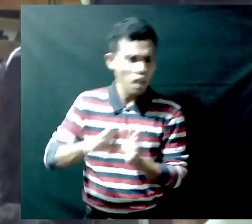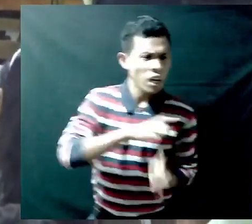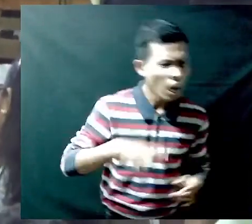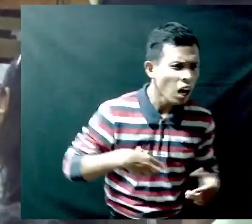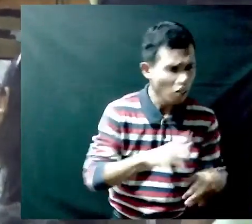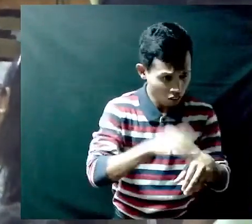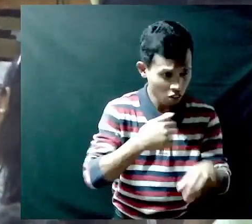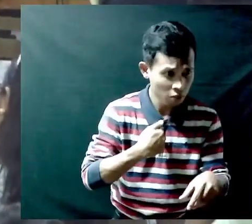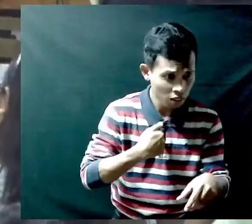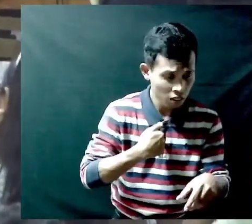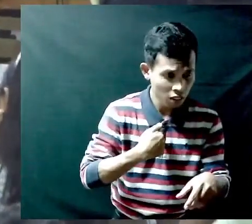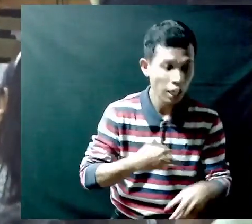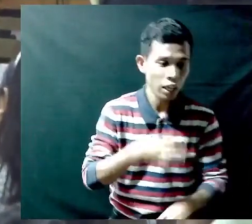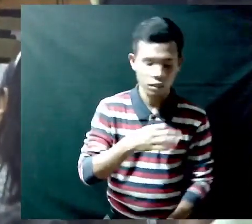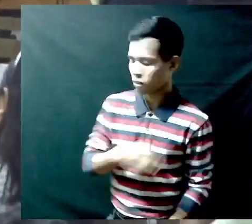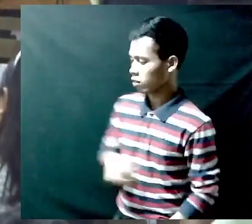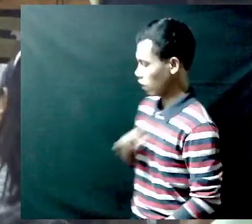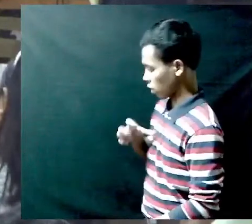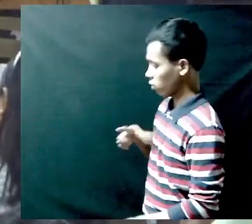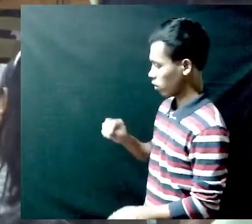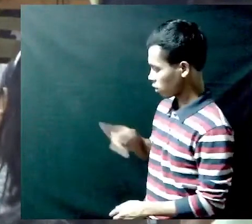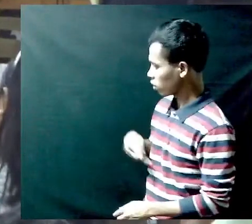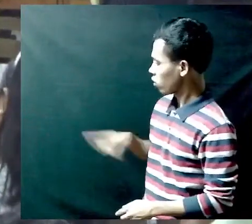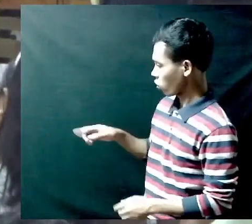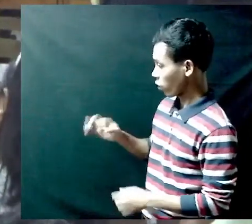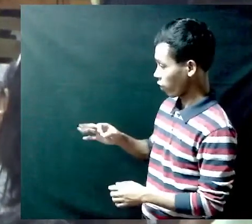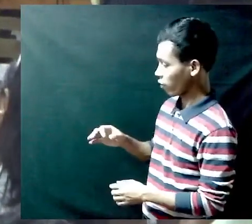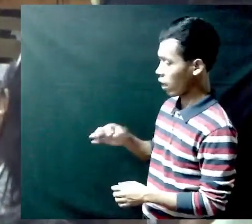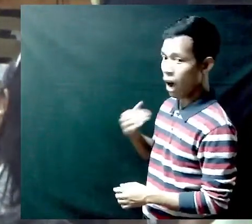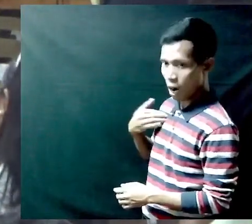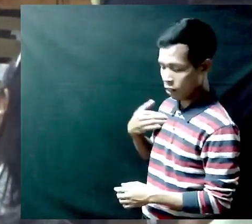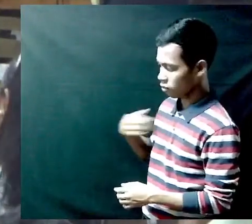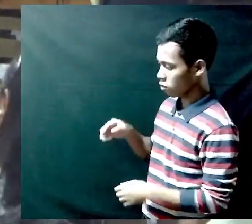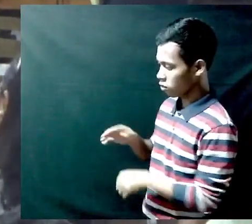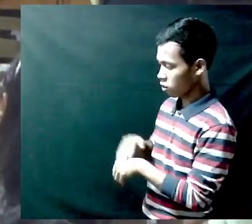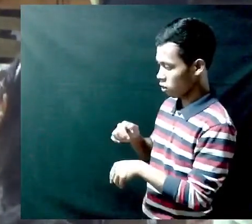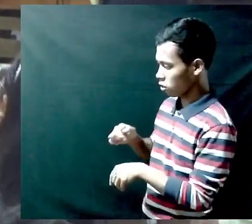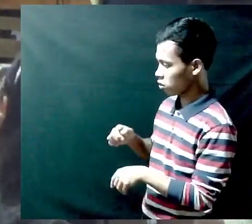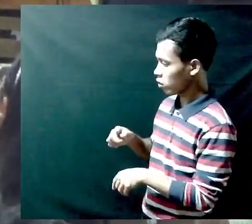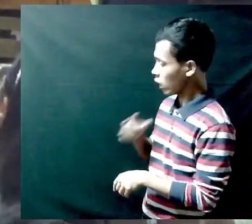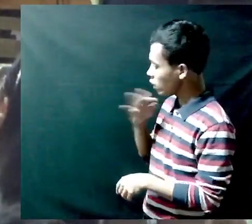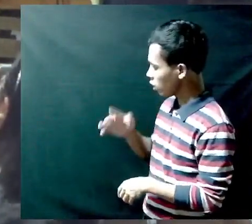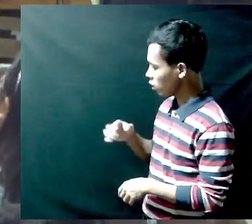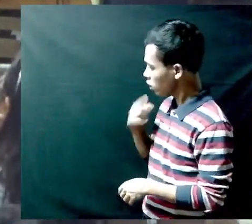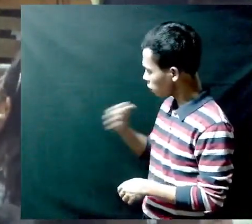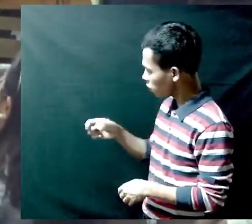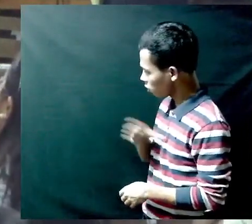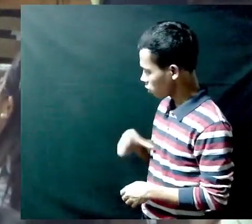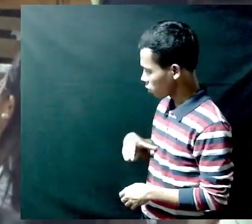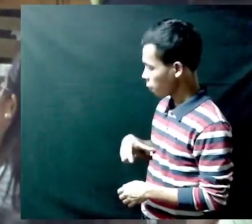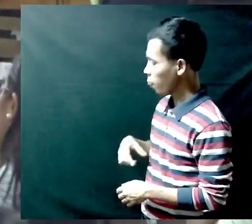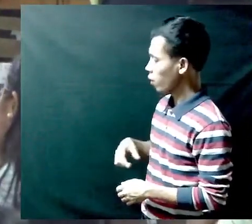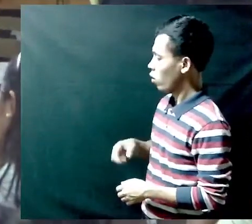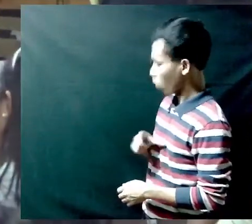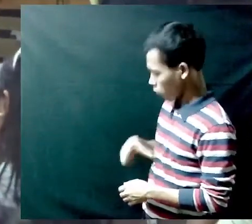pag nakarinig ka ulit ng tinig, sabi mo, Lord, your servant is here. Sensitive siya